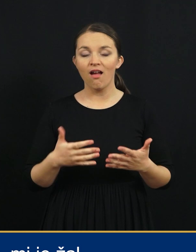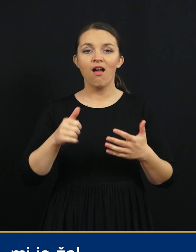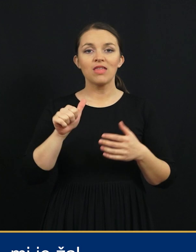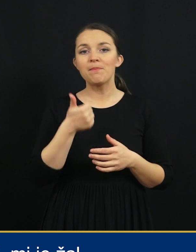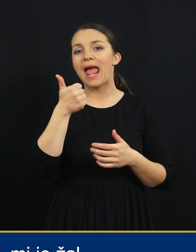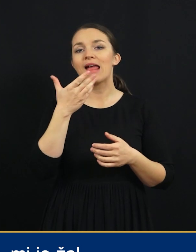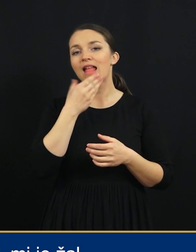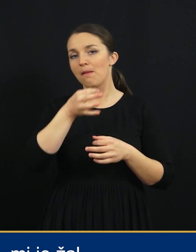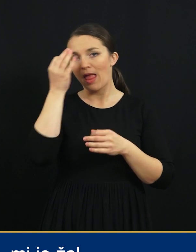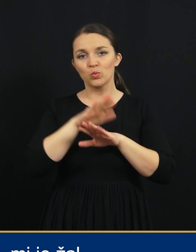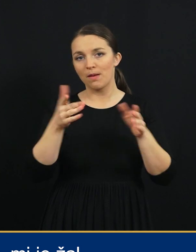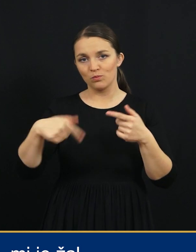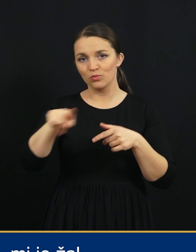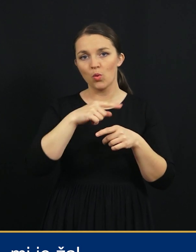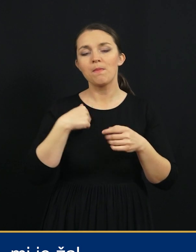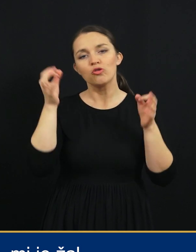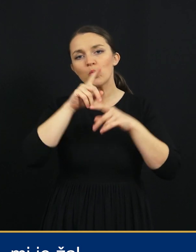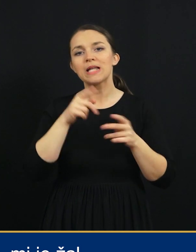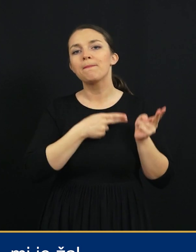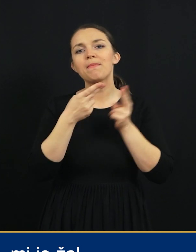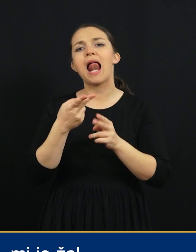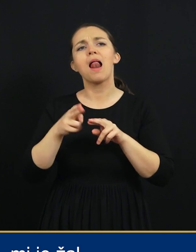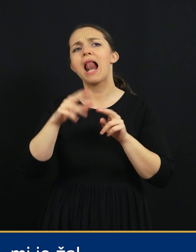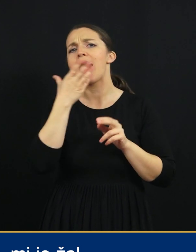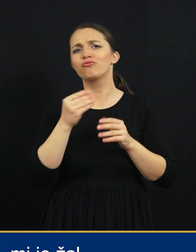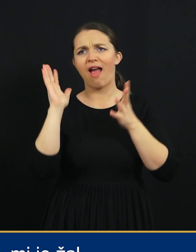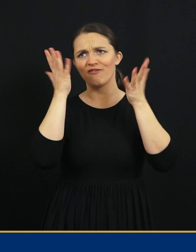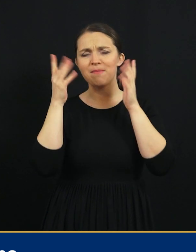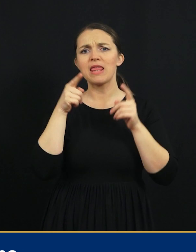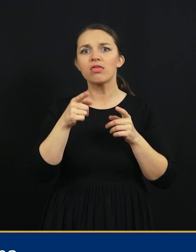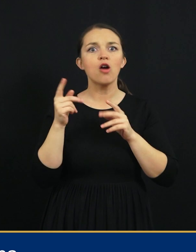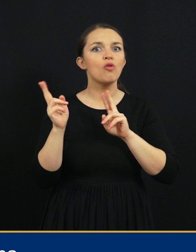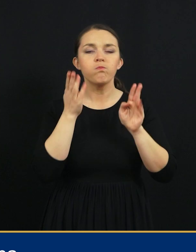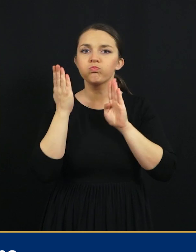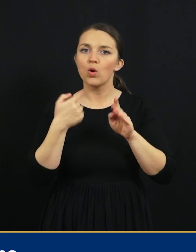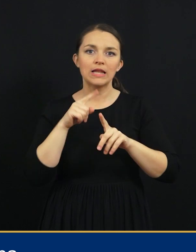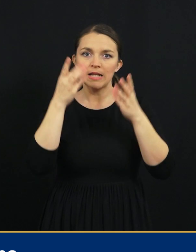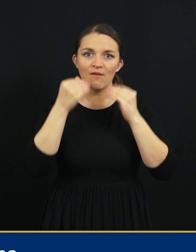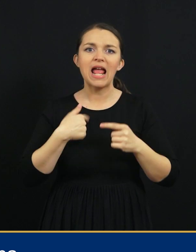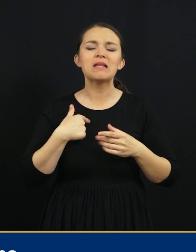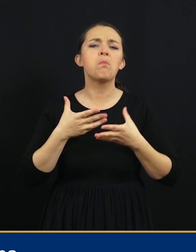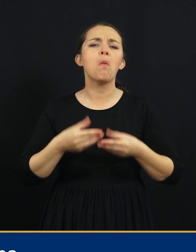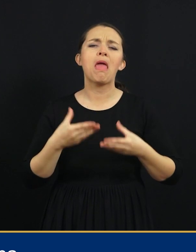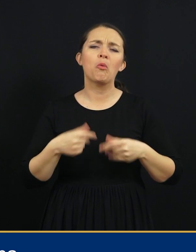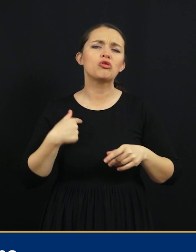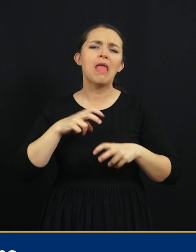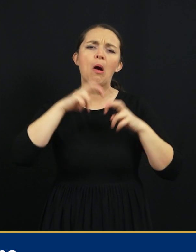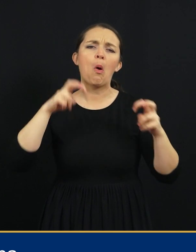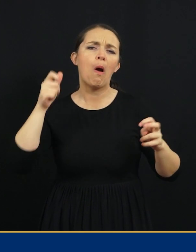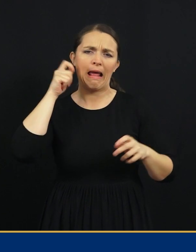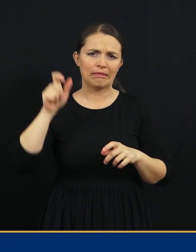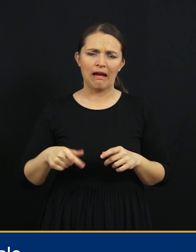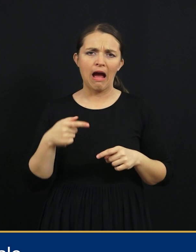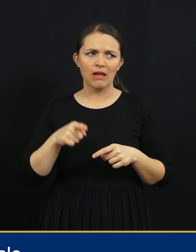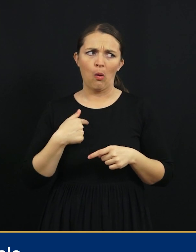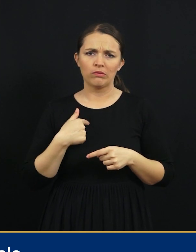Najprej en lep dan vsem skupaj. Mi je žal, da vam nisem pripeljala lepšega vremena, takšne burje nisem vajena, jaz sem pomehkužena Gorenjka,